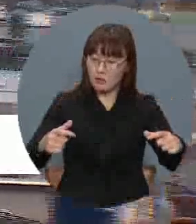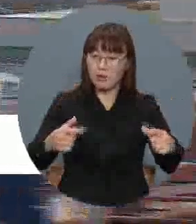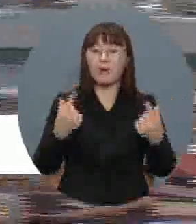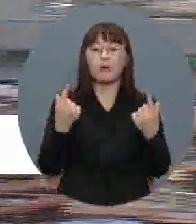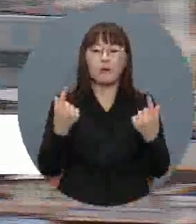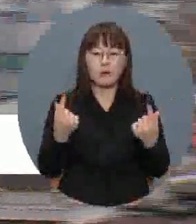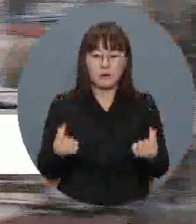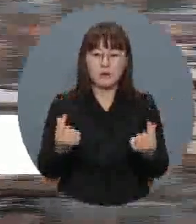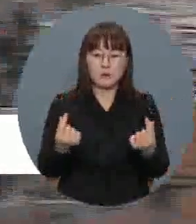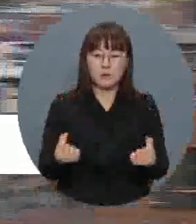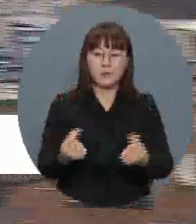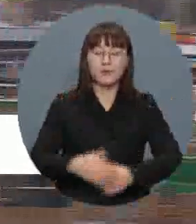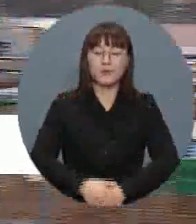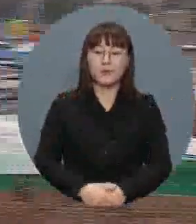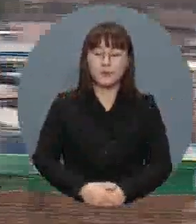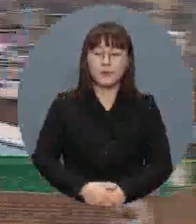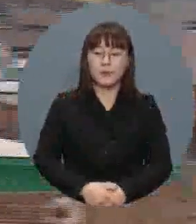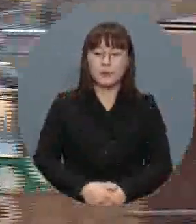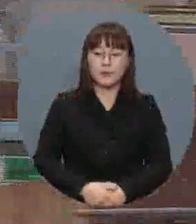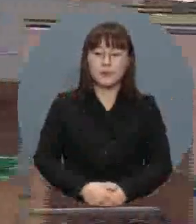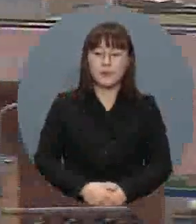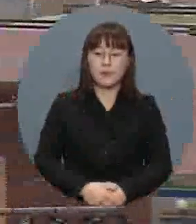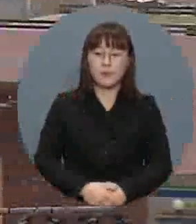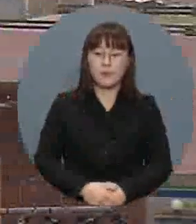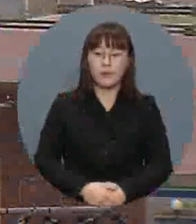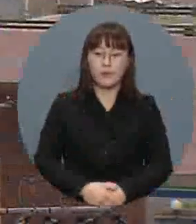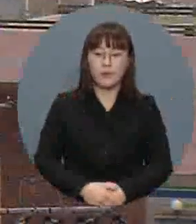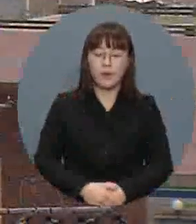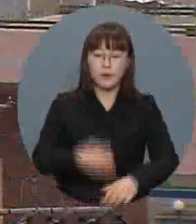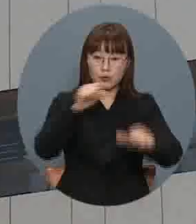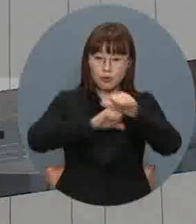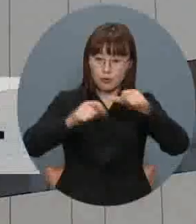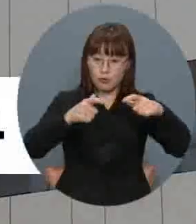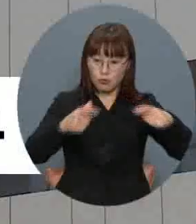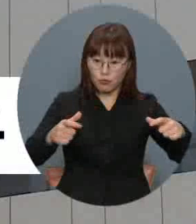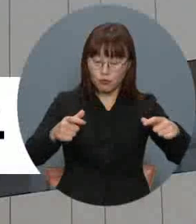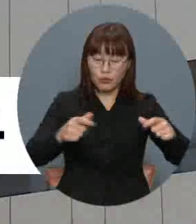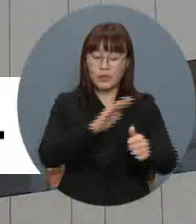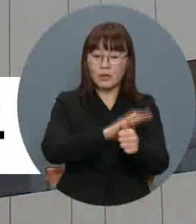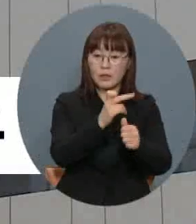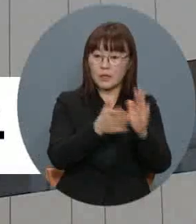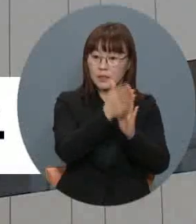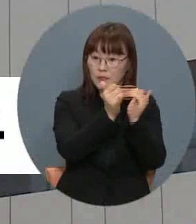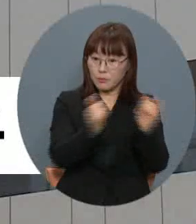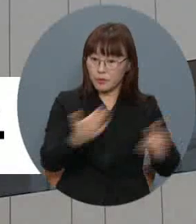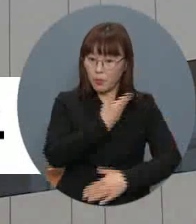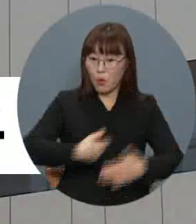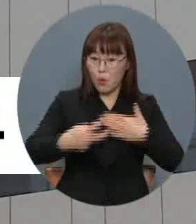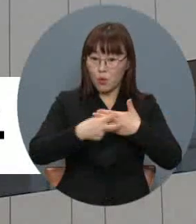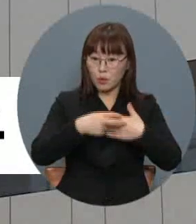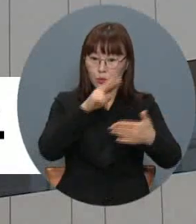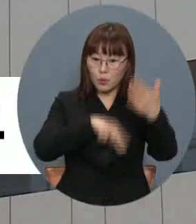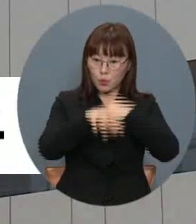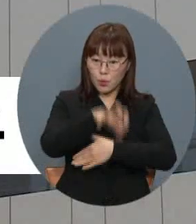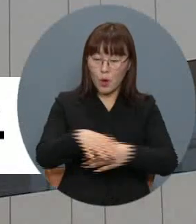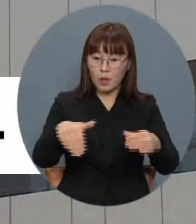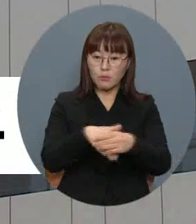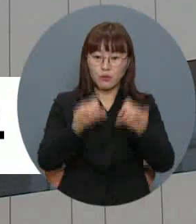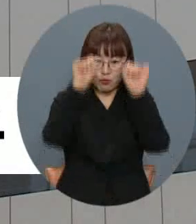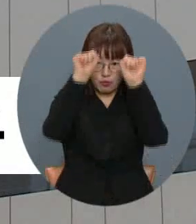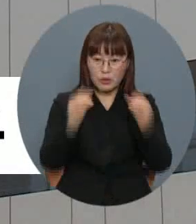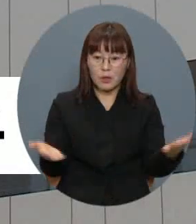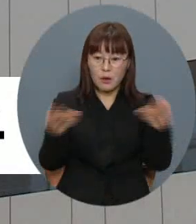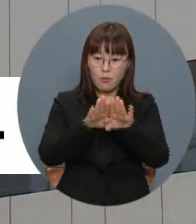수성구다 보니까 그런 것 같습니다. 앞으로 수성구민과 경산 시민은 보건소와 도서관,